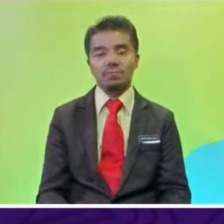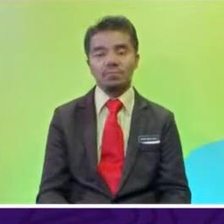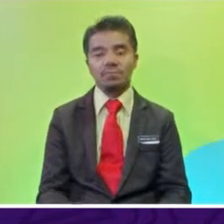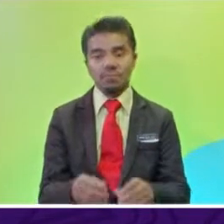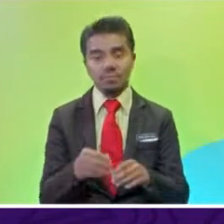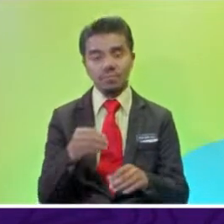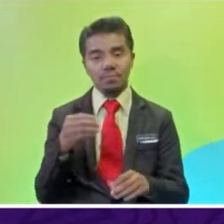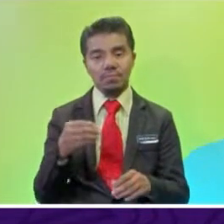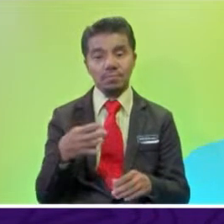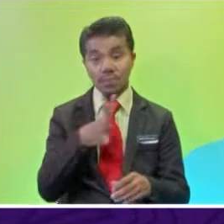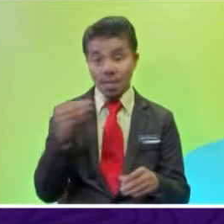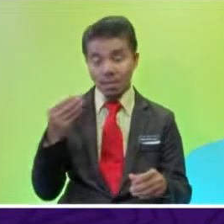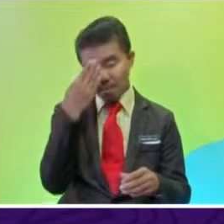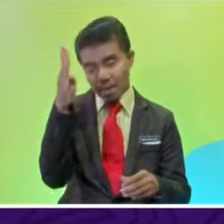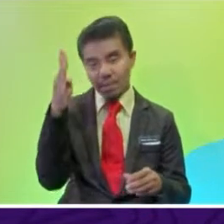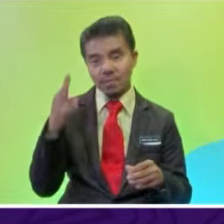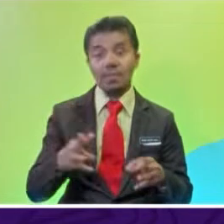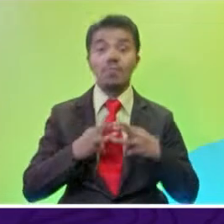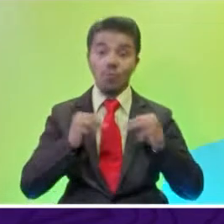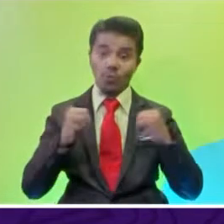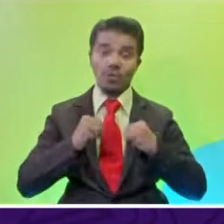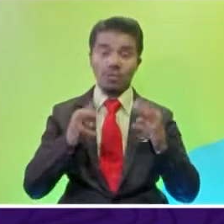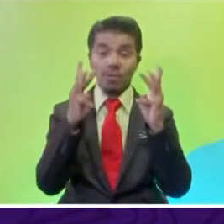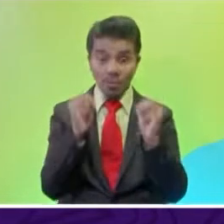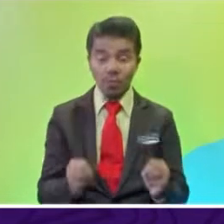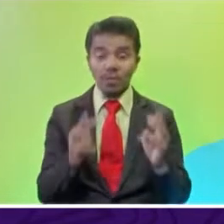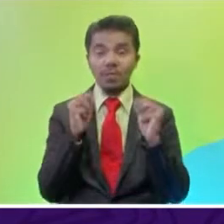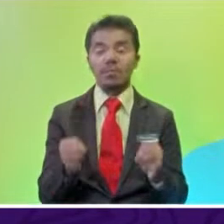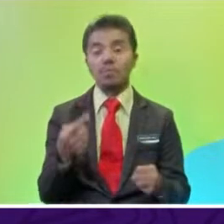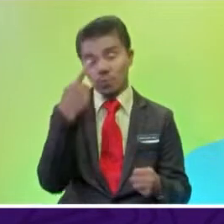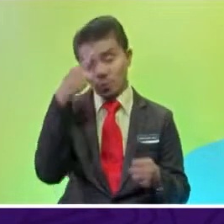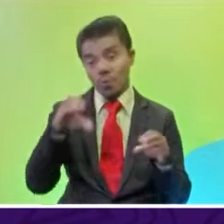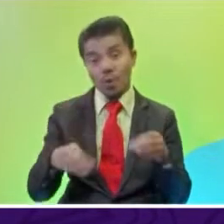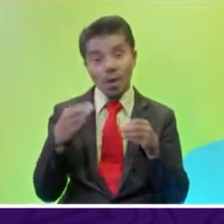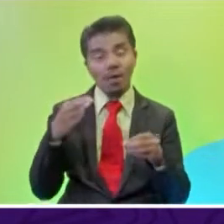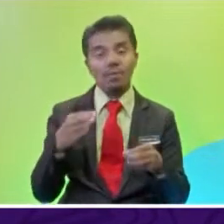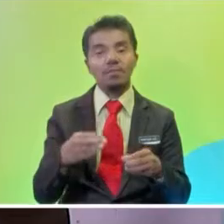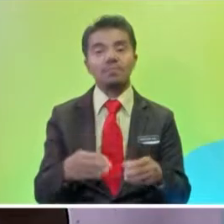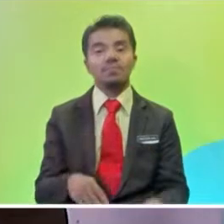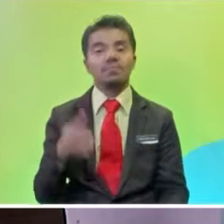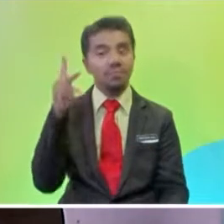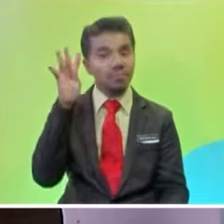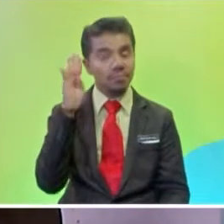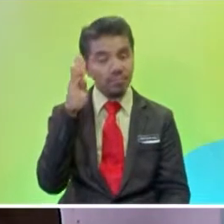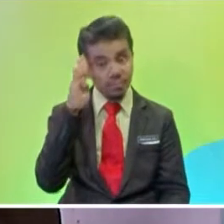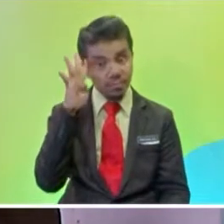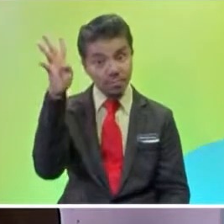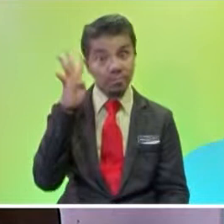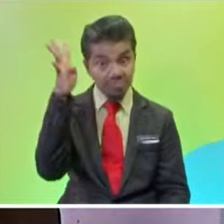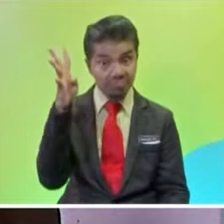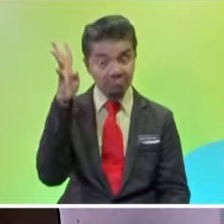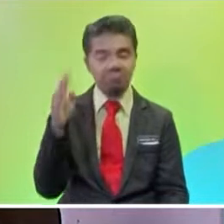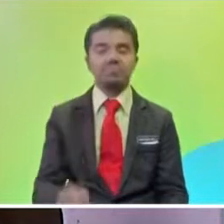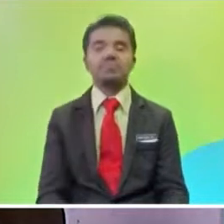tersebut jadi guru membimbing murid untuk Mereka menyediakan karya kreatif ini jadi skillnya murid tersebut merasakan